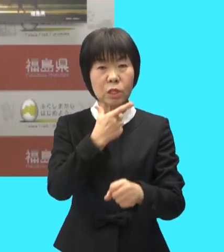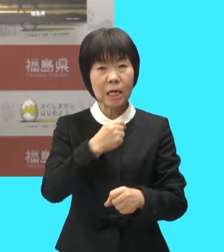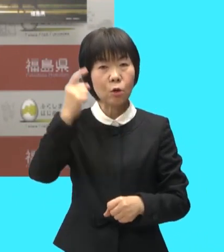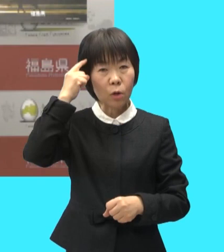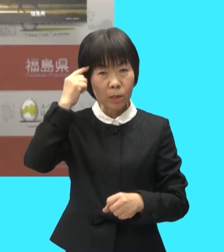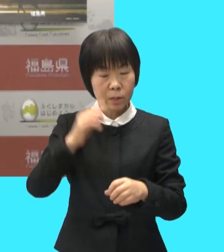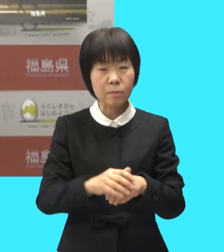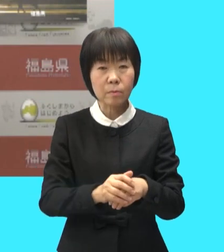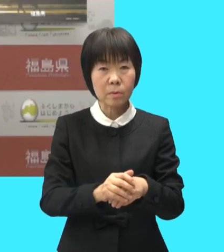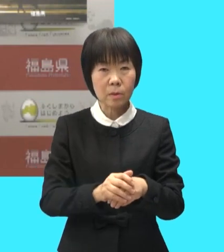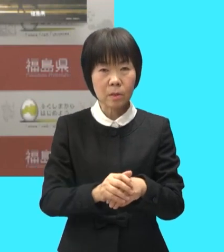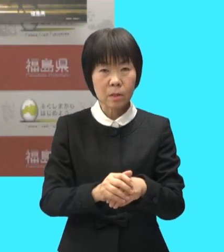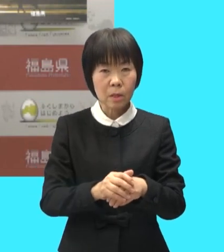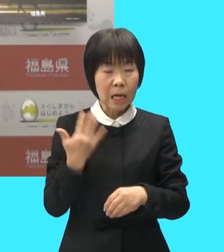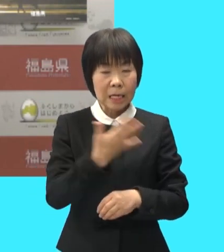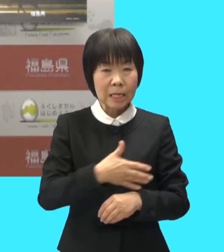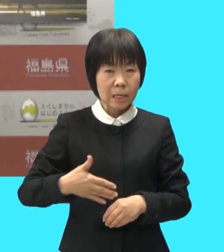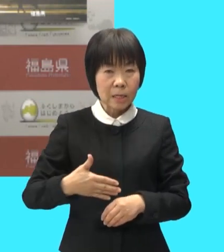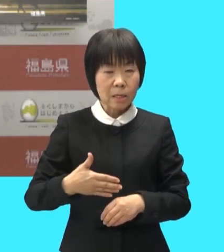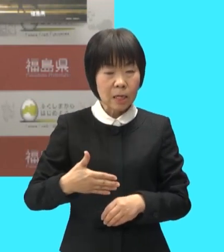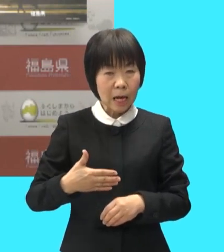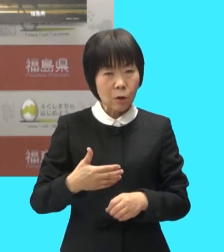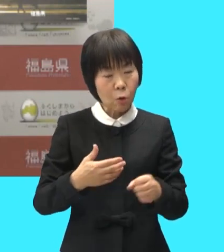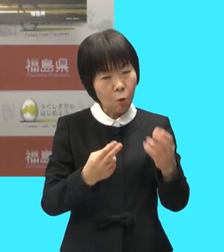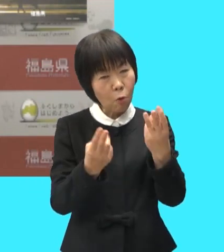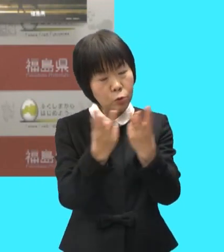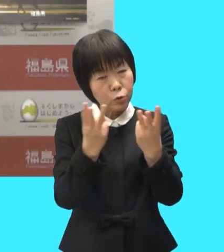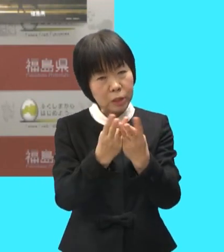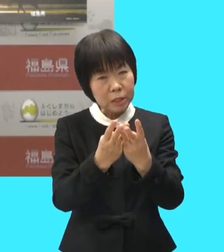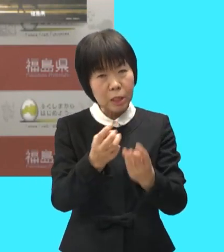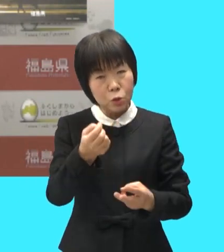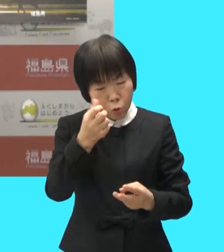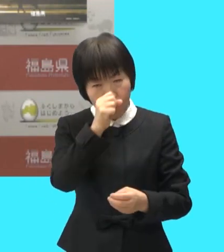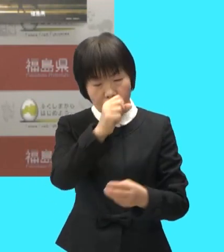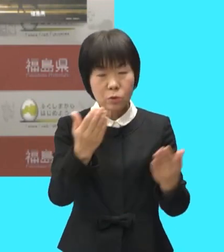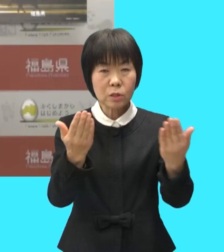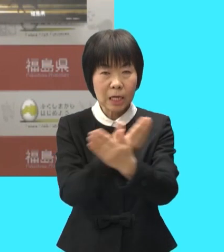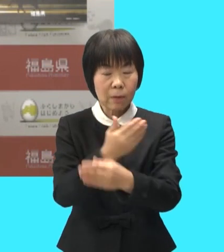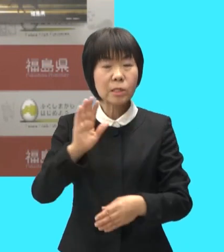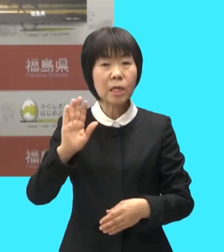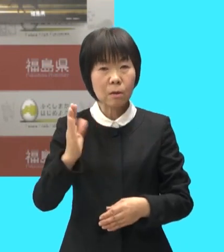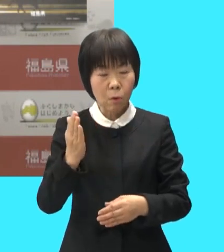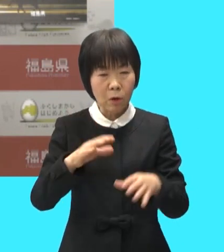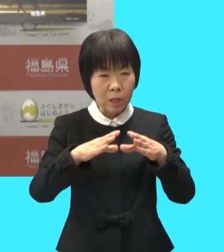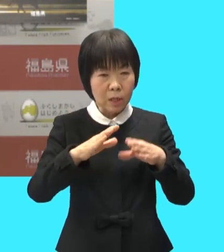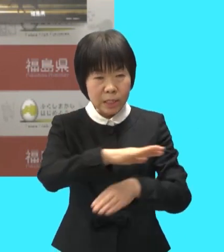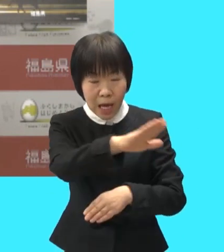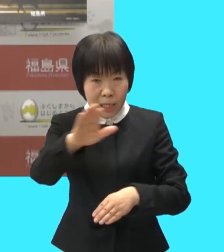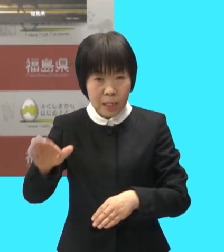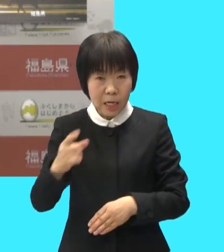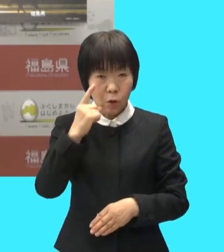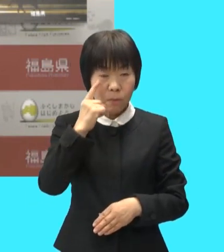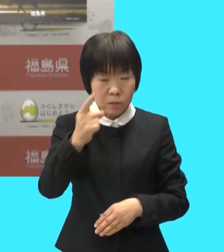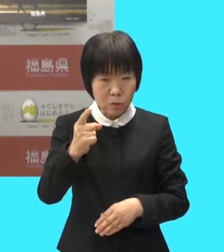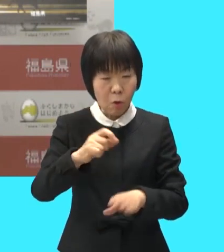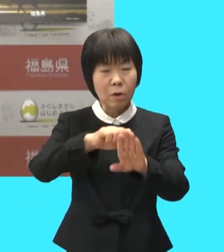はり県民の健康指標、若干は良くなっていますが、やはり全体として見ると全国的に見て